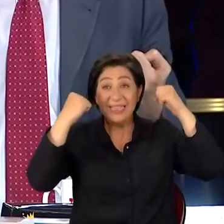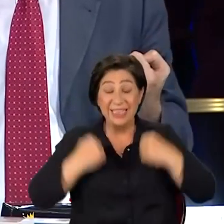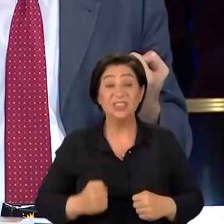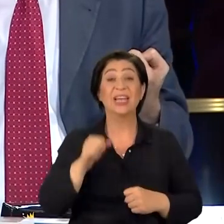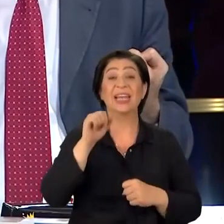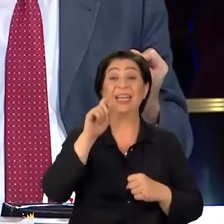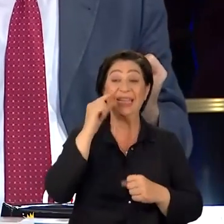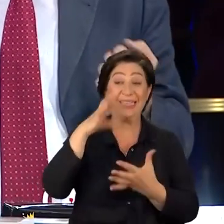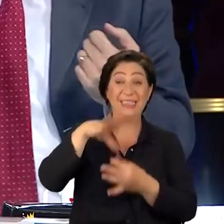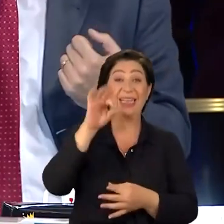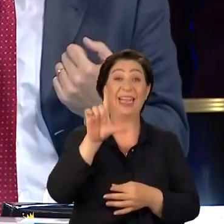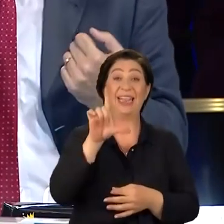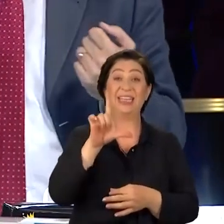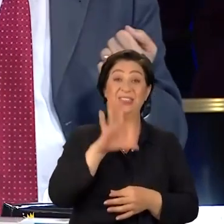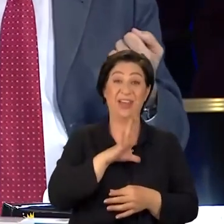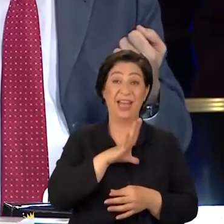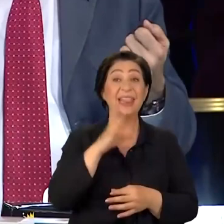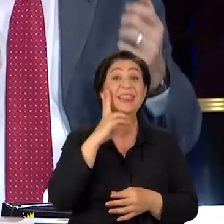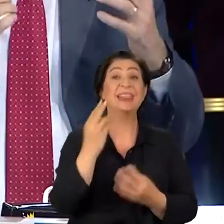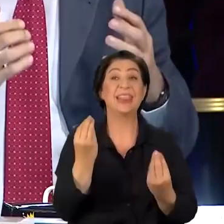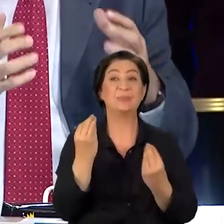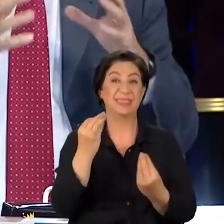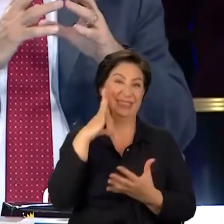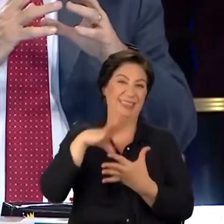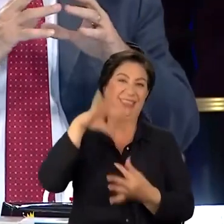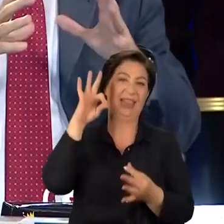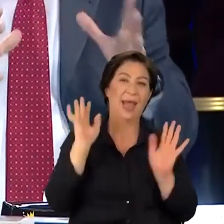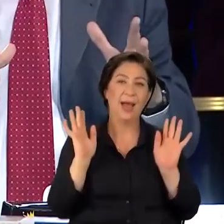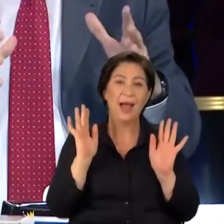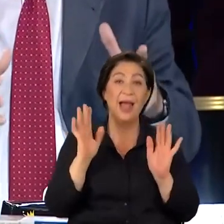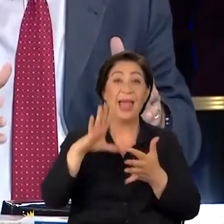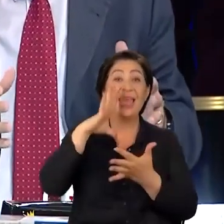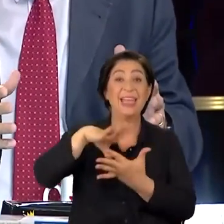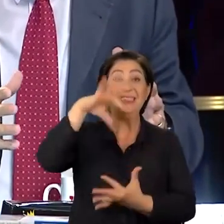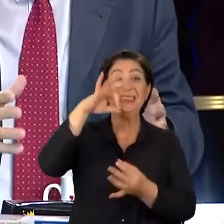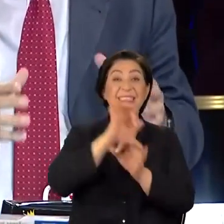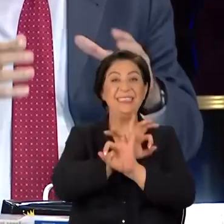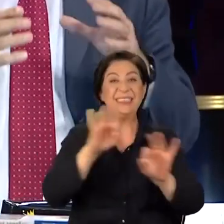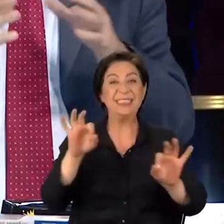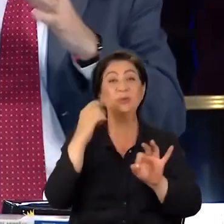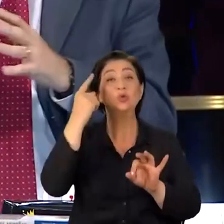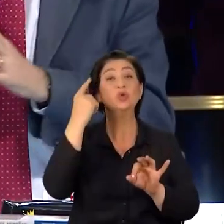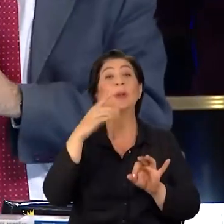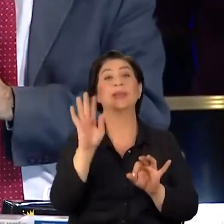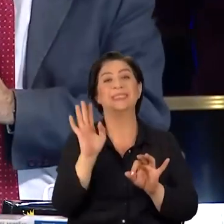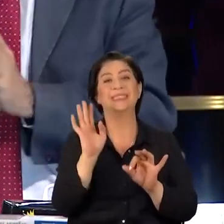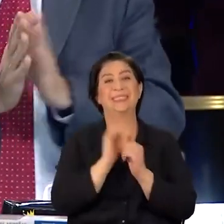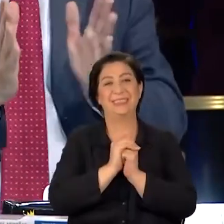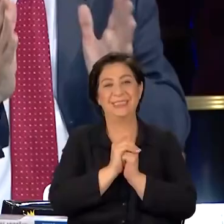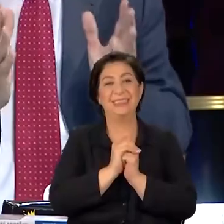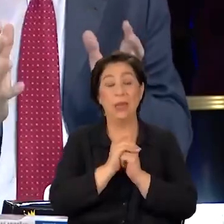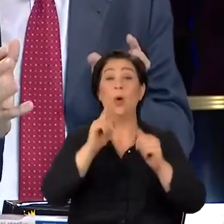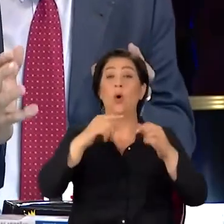insanlara ihtiyaç var. Temiz de derken onu söyledim. Evet. Yani o dolayısıyla insansız düşünemeyiz. O gömleği giymeyi yani, bileceğiz, affedersiniz. Evet,